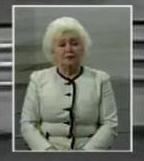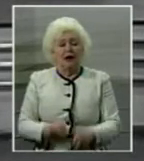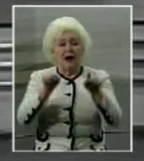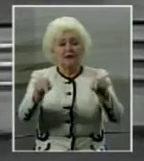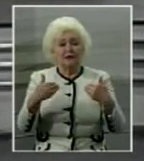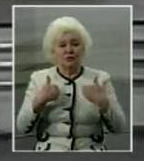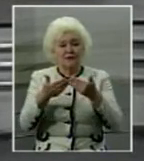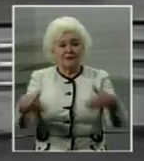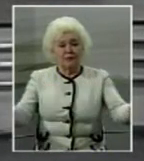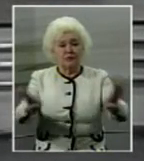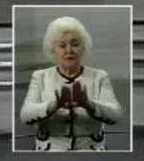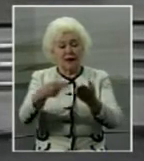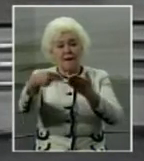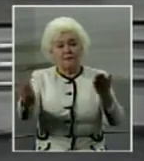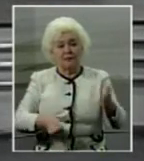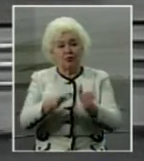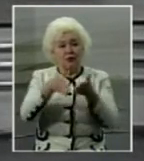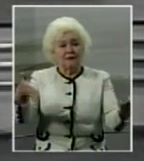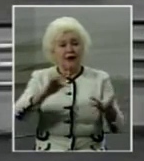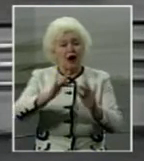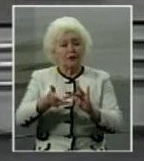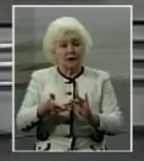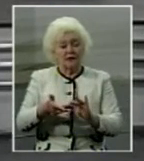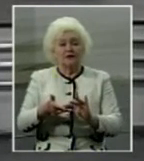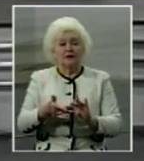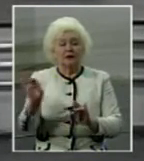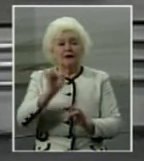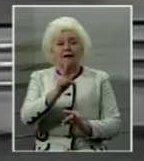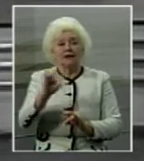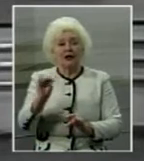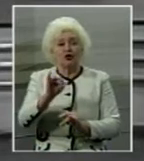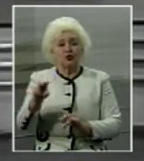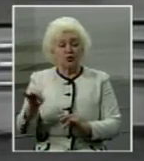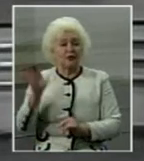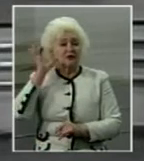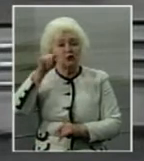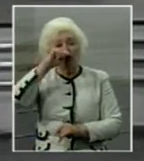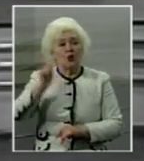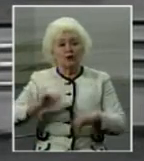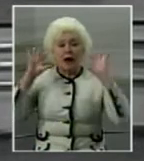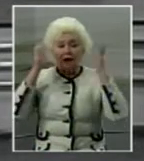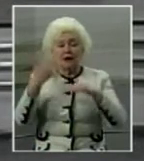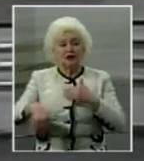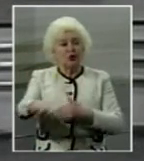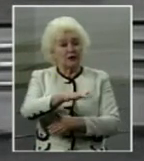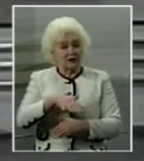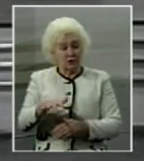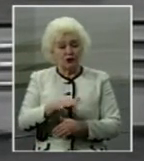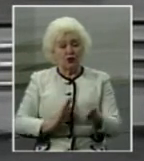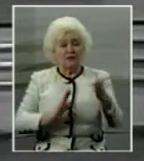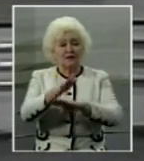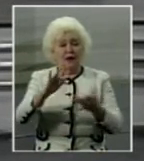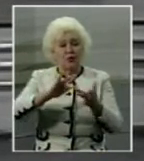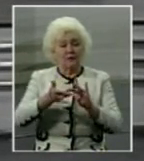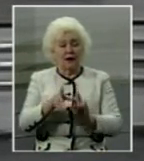А на цьому наш випуск завершено. Підписуйтесь на наші сторінки у соцмережах та канал у YouTube. Слухайте Українське радіо Херсон. Заходьте